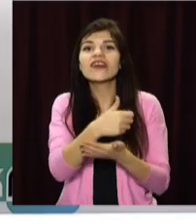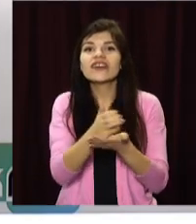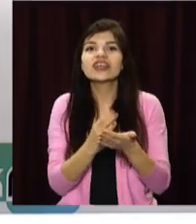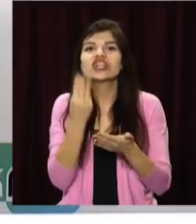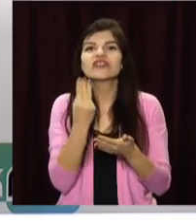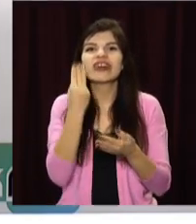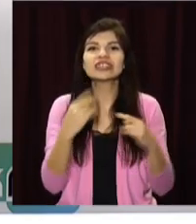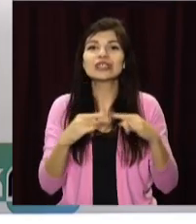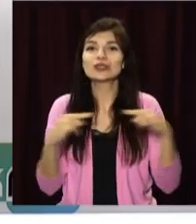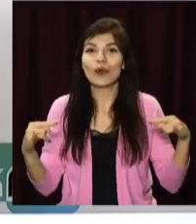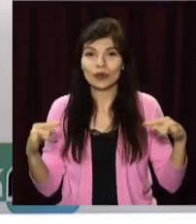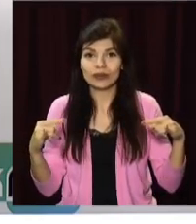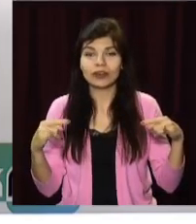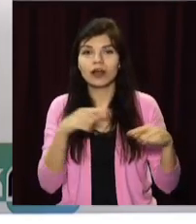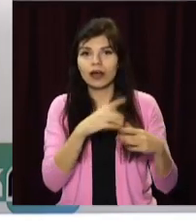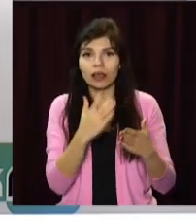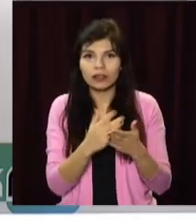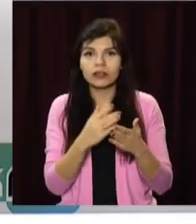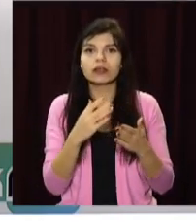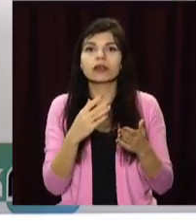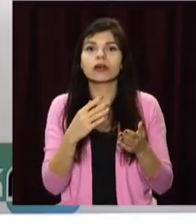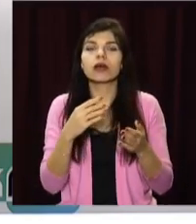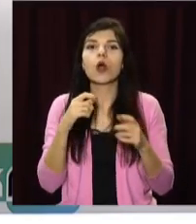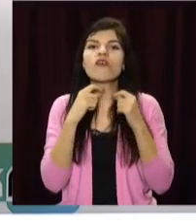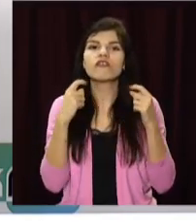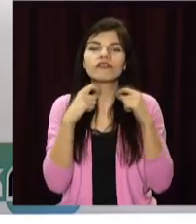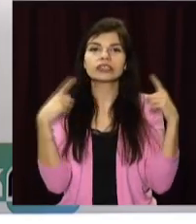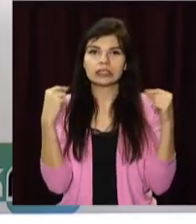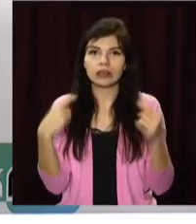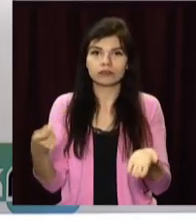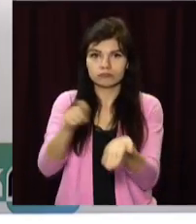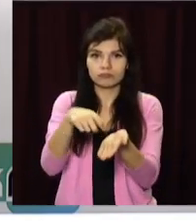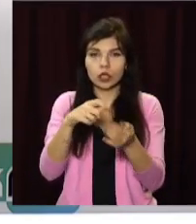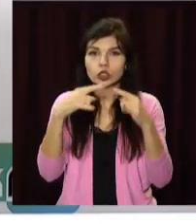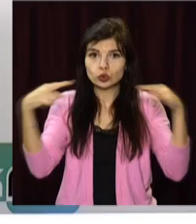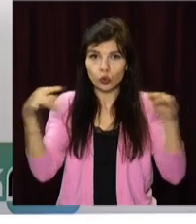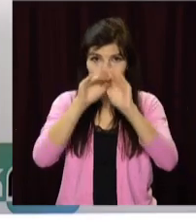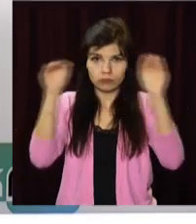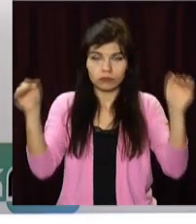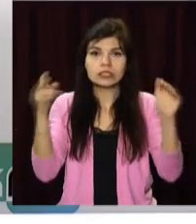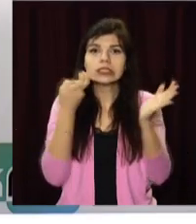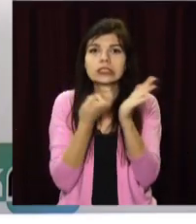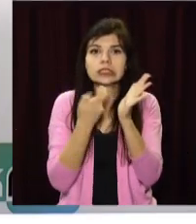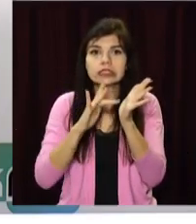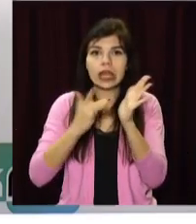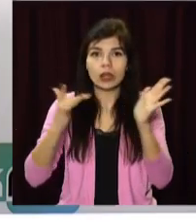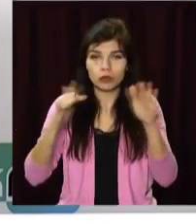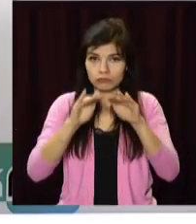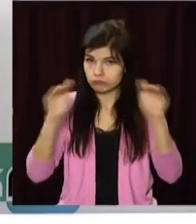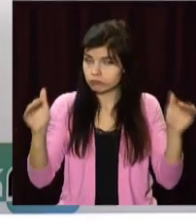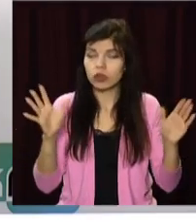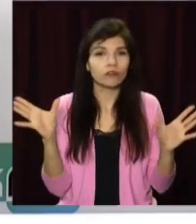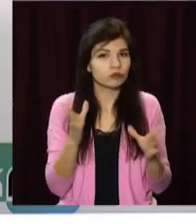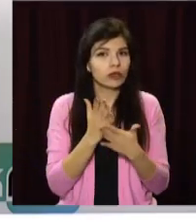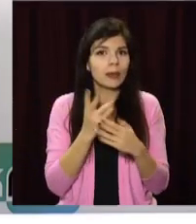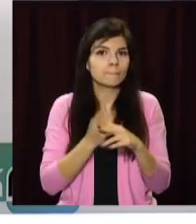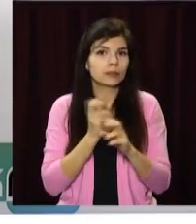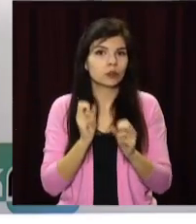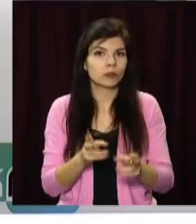Пищу даже на все включено на шведском столе накладывают официанты. Пища вся за стеклом. То есть все меры безопасности